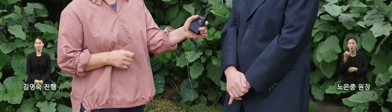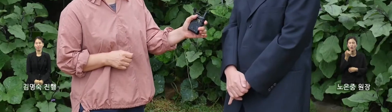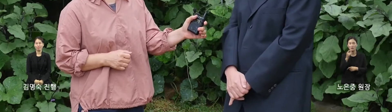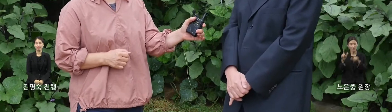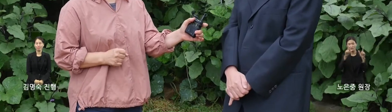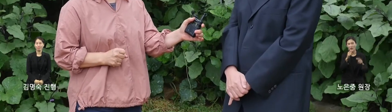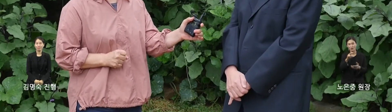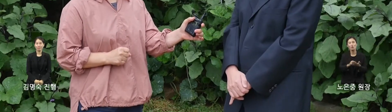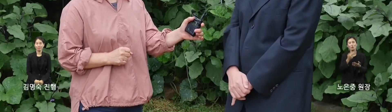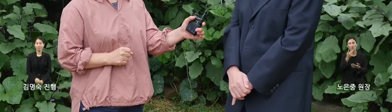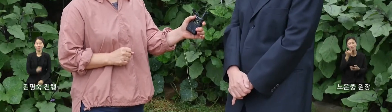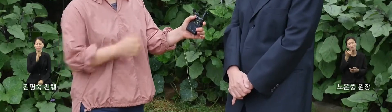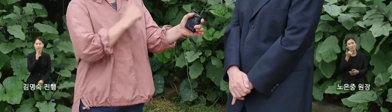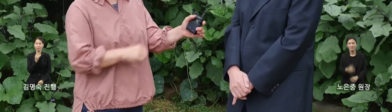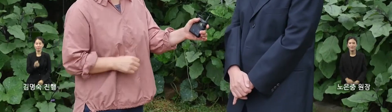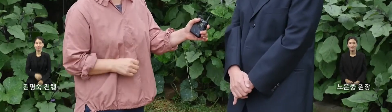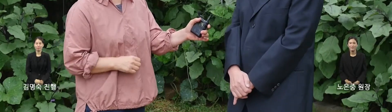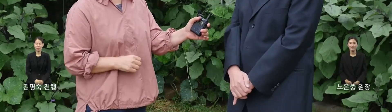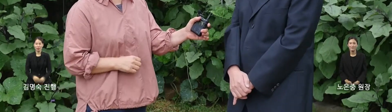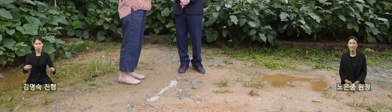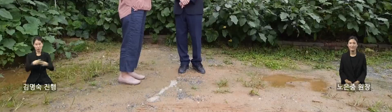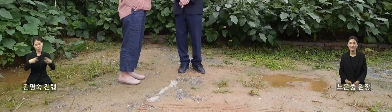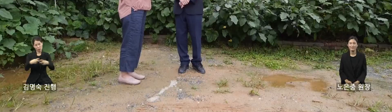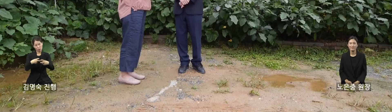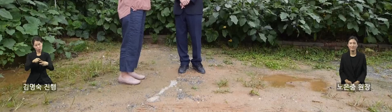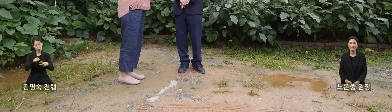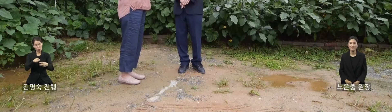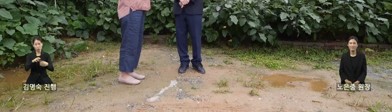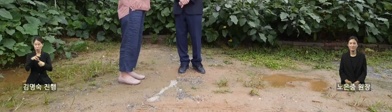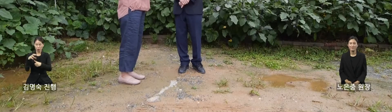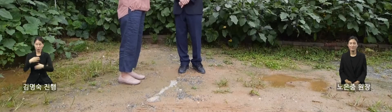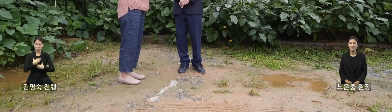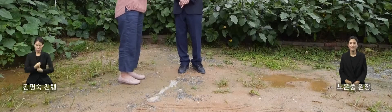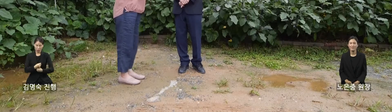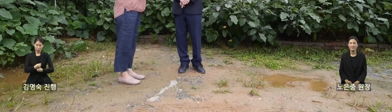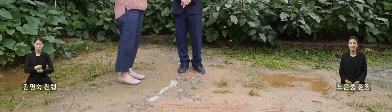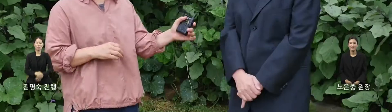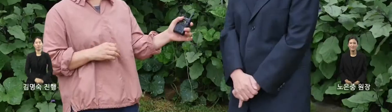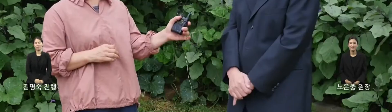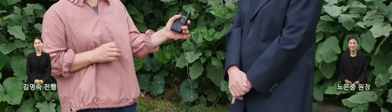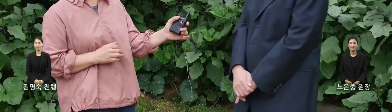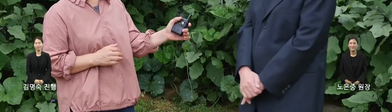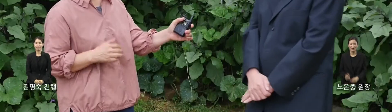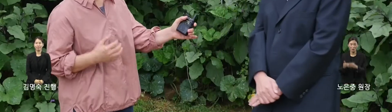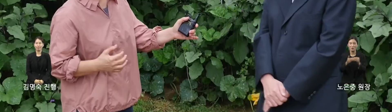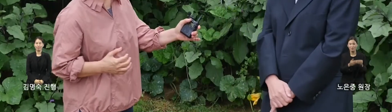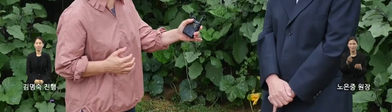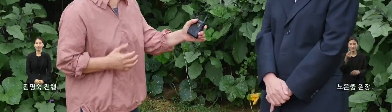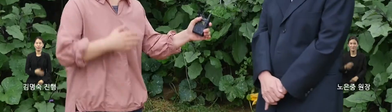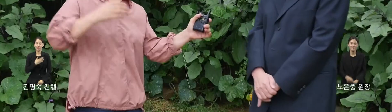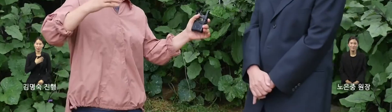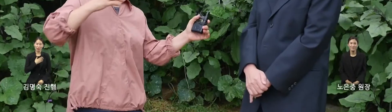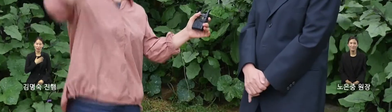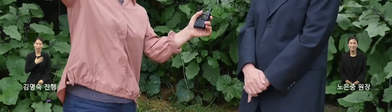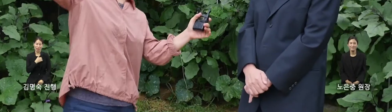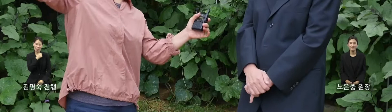사도. 예. 예, 차 없이 사는 것도 괜찮아요. 대중교통이 의외로 또 편해요. 예. 여기저기 다 데려다주고. 다 데려다주고. 자, 이제 저와